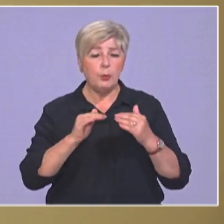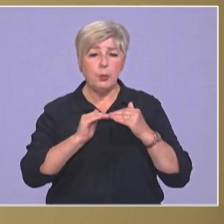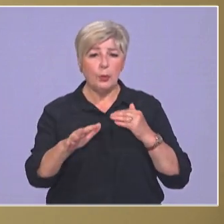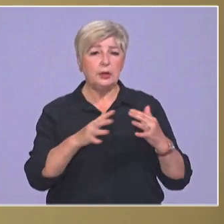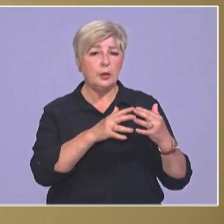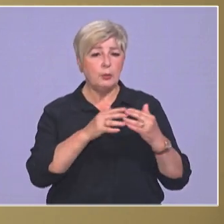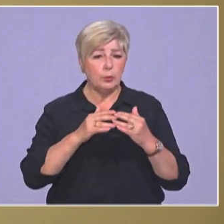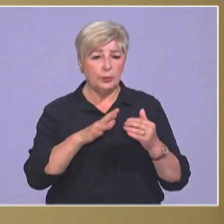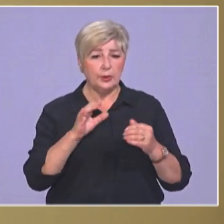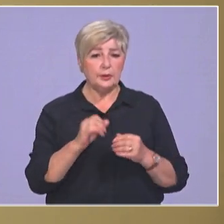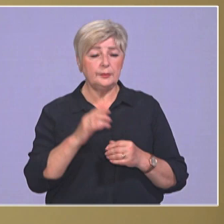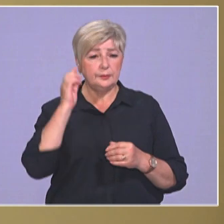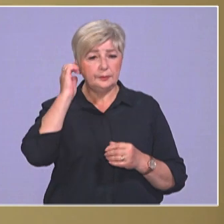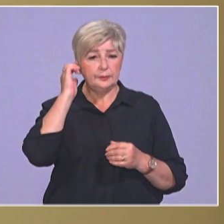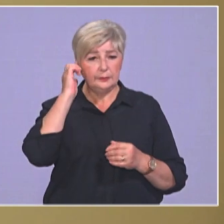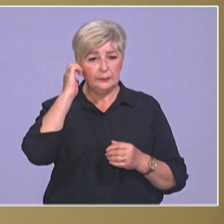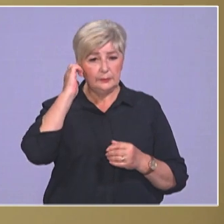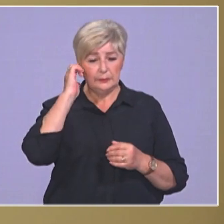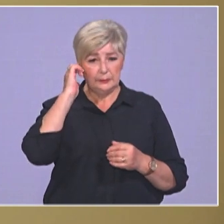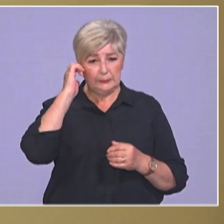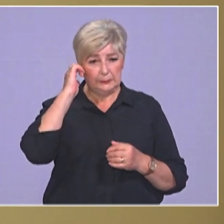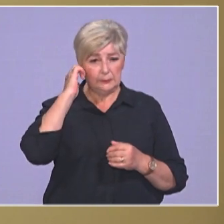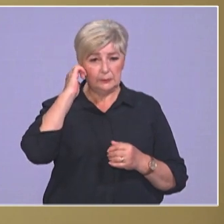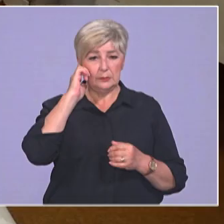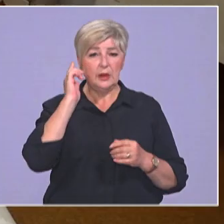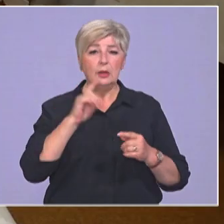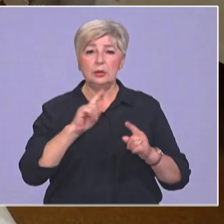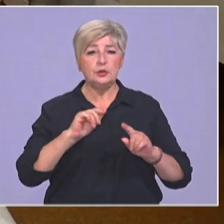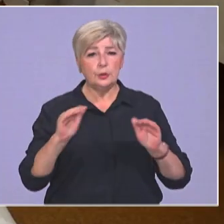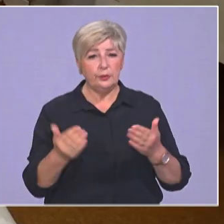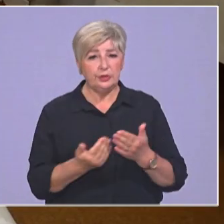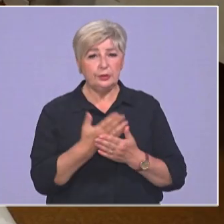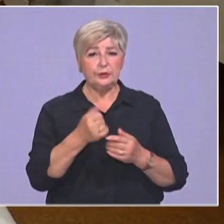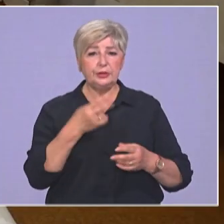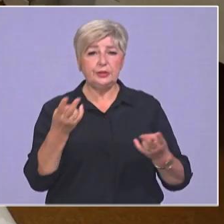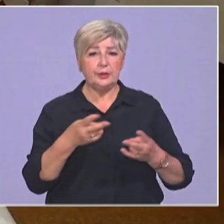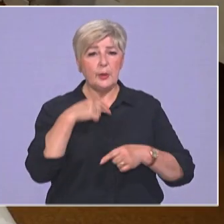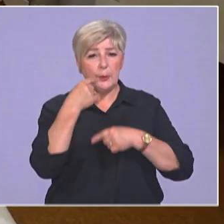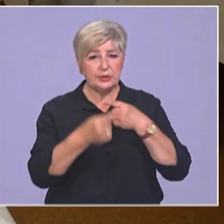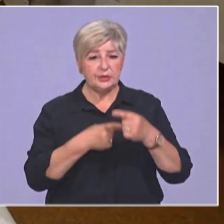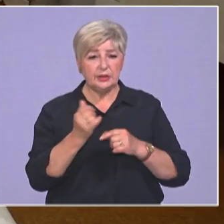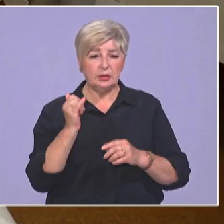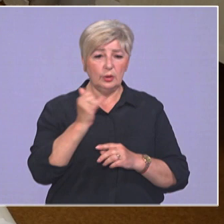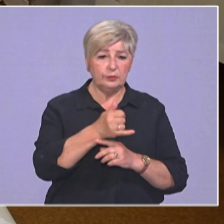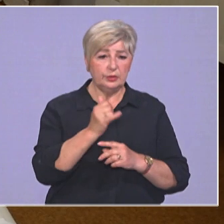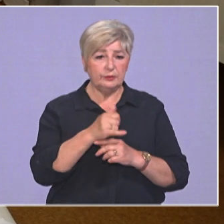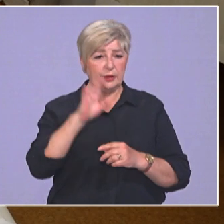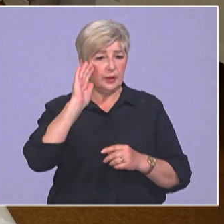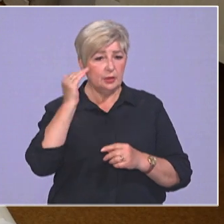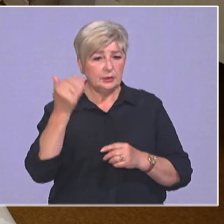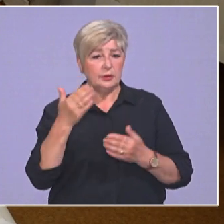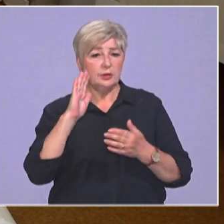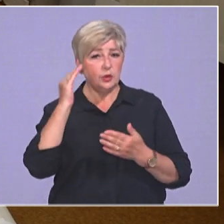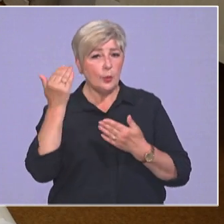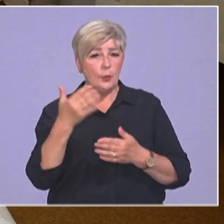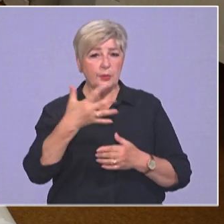і щоб її відновити, треба постійно вливати. Олександру, йому 51